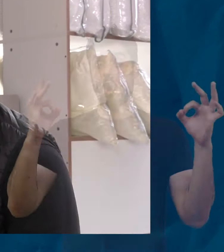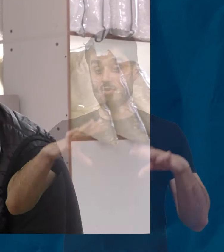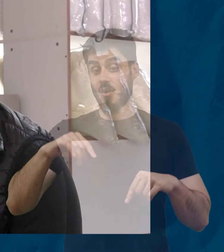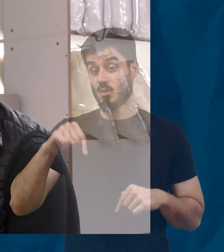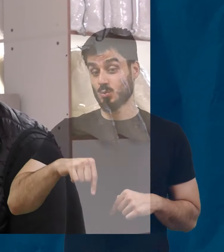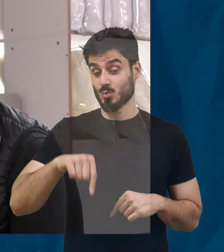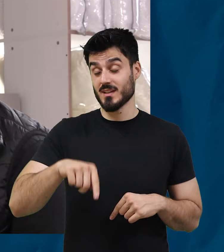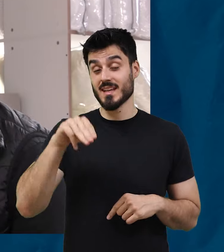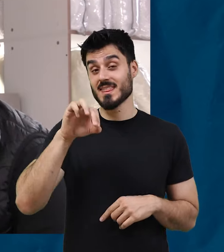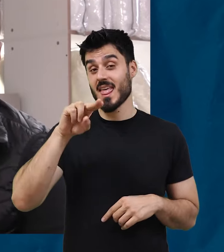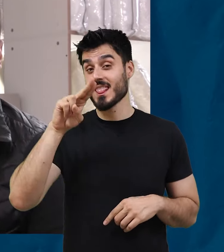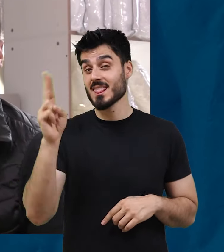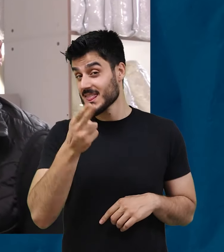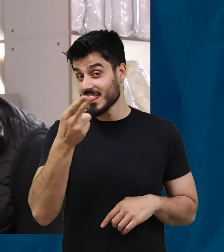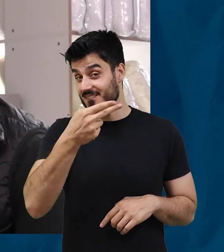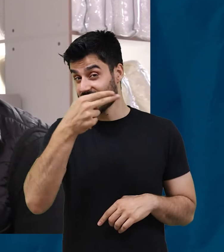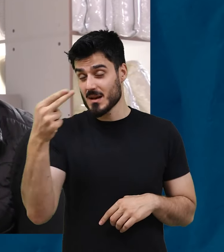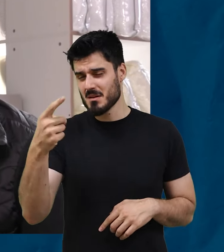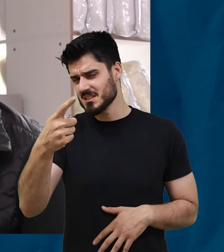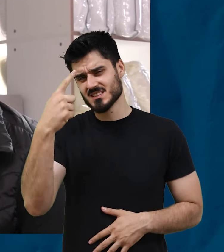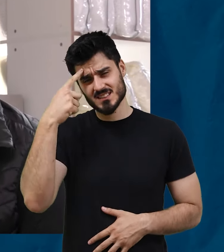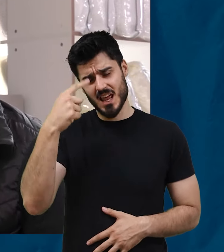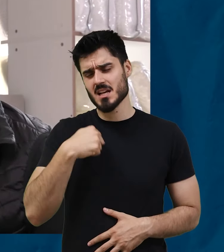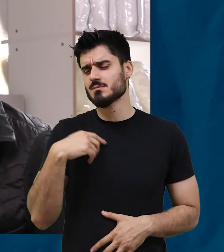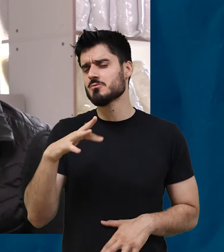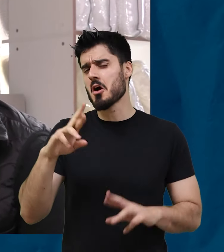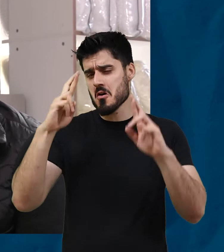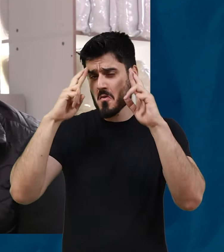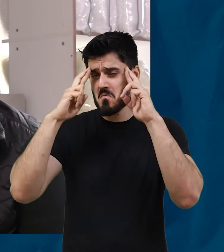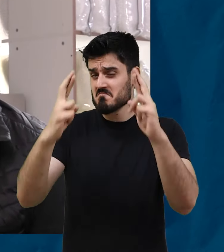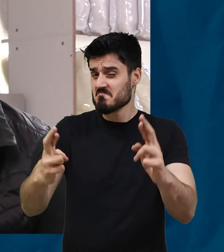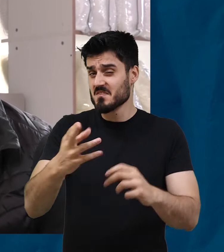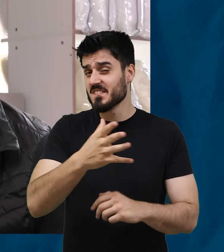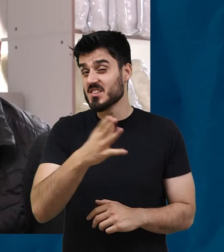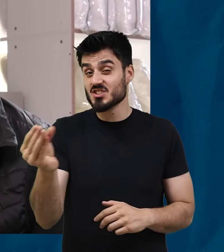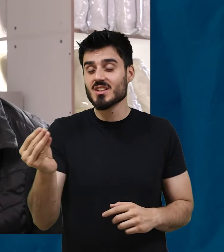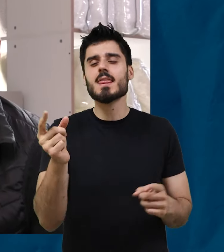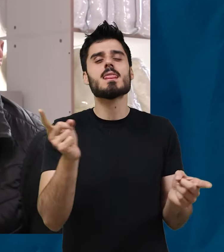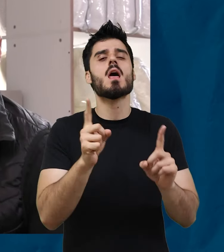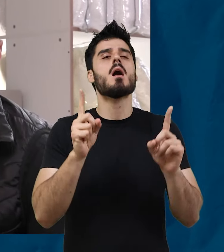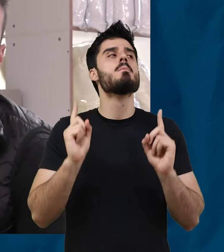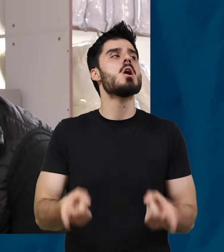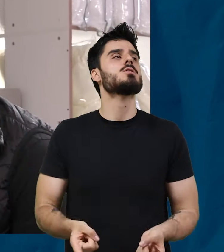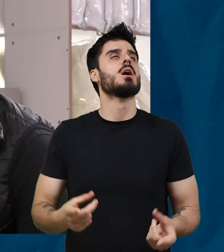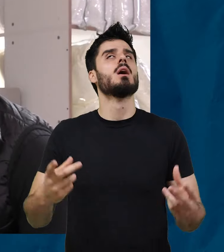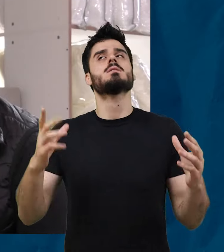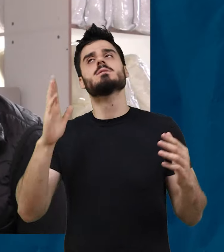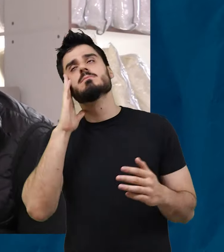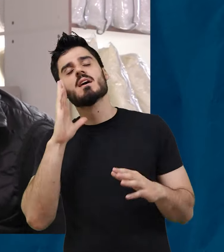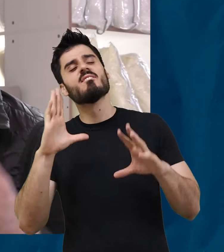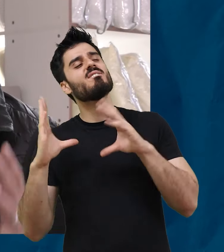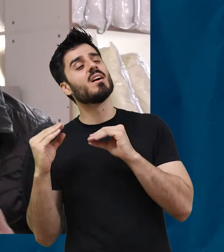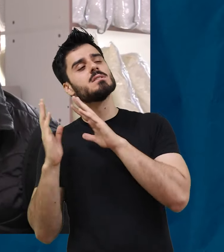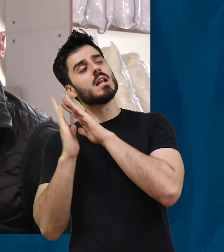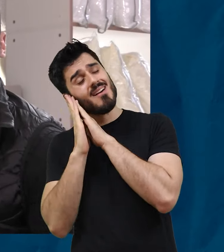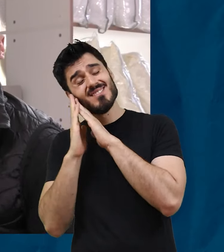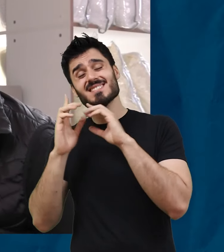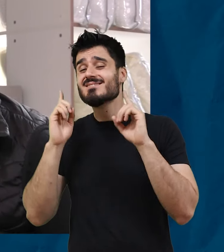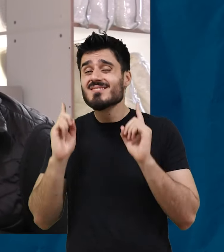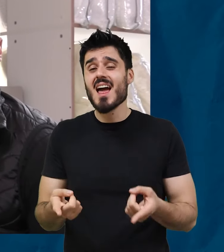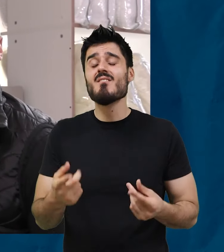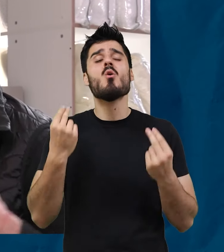Отново съм в шоурума на ТЕД. Знаете, че съм много толерантен към вас, но сега ще ви кажа, че не може да спите на каквато си искате възгорица. Трябва да спите